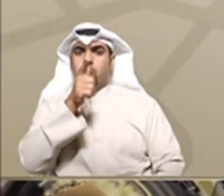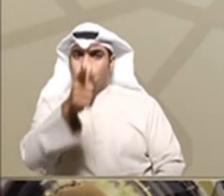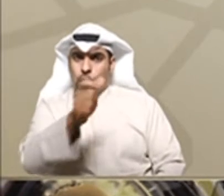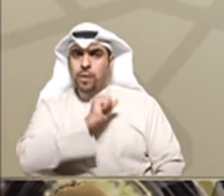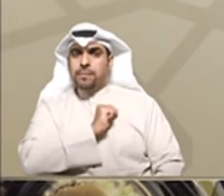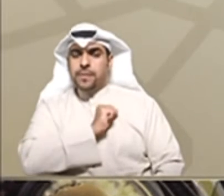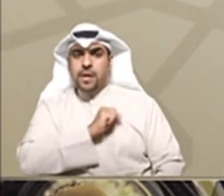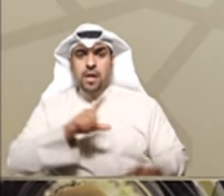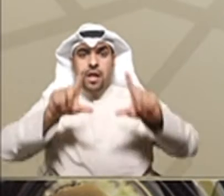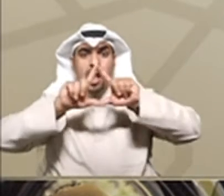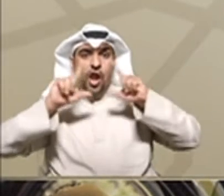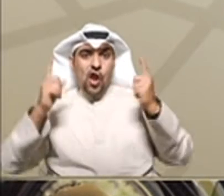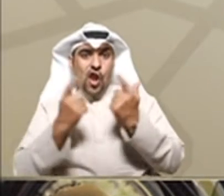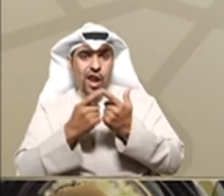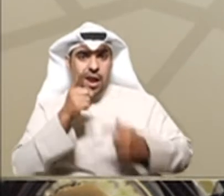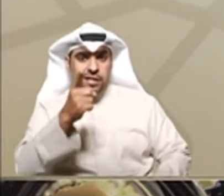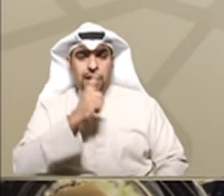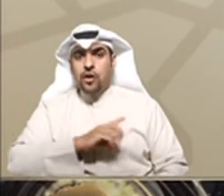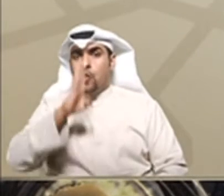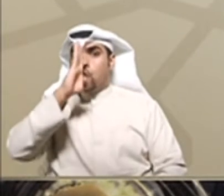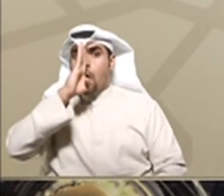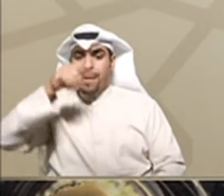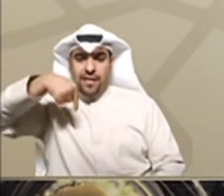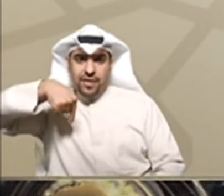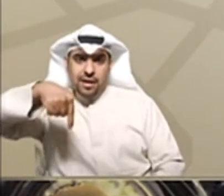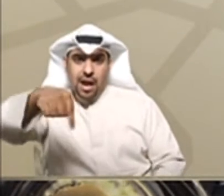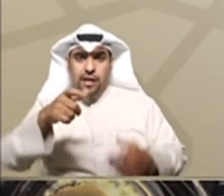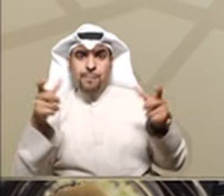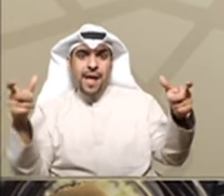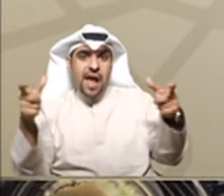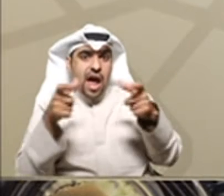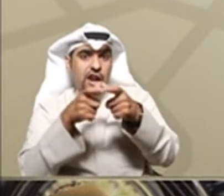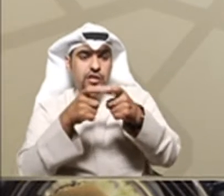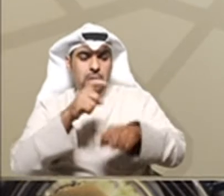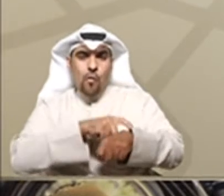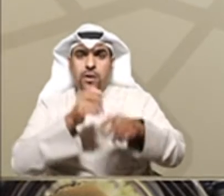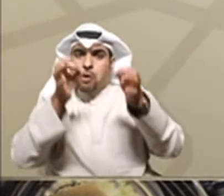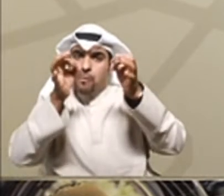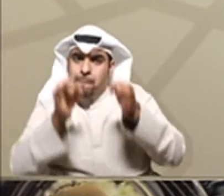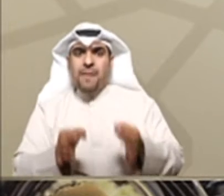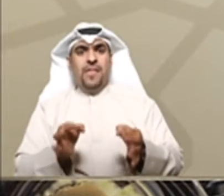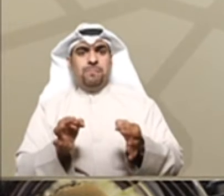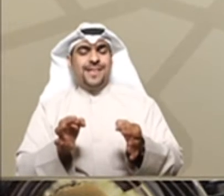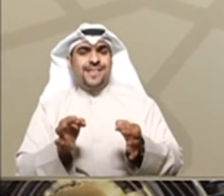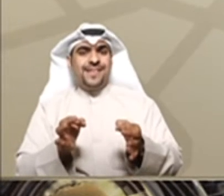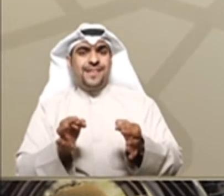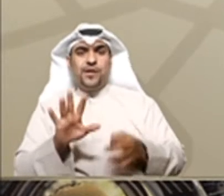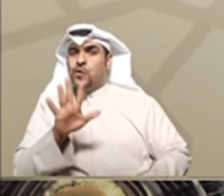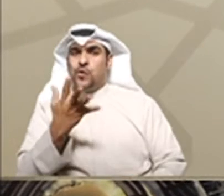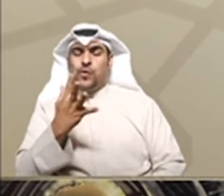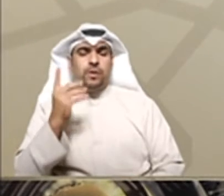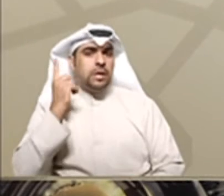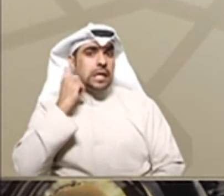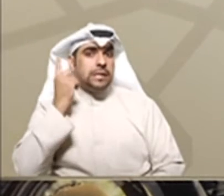وستقوم اللجنة في يوم الاثنين القادم بالاجتماع أيضا في موعدها المحدد للاستماع